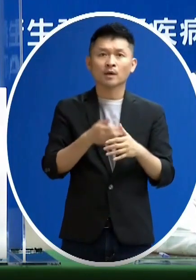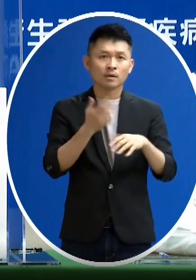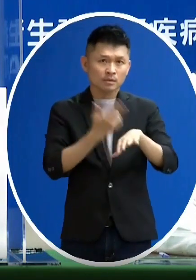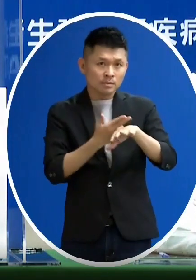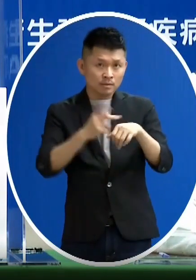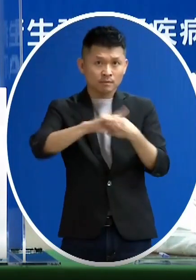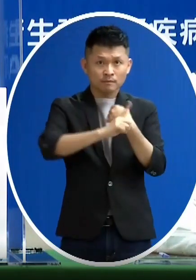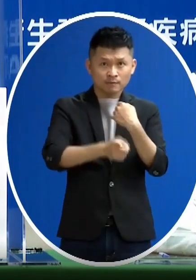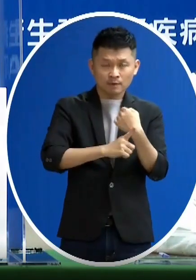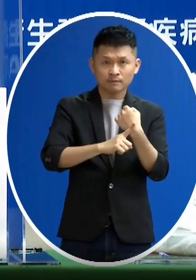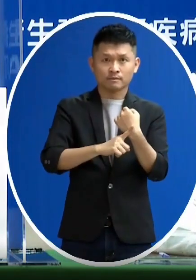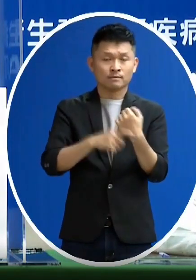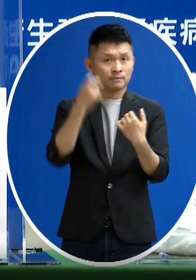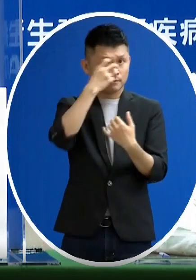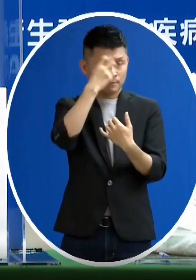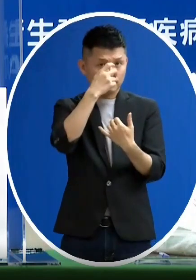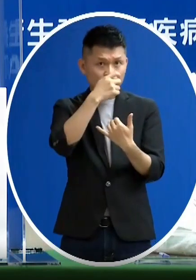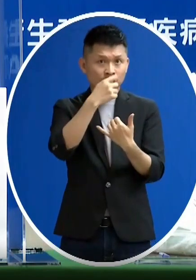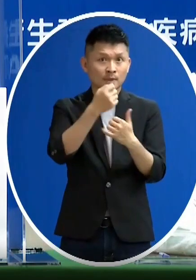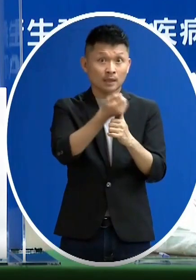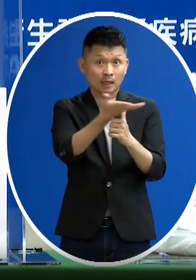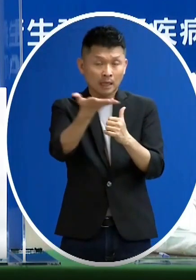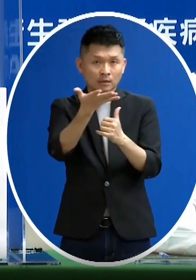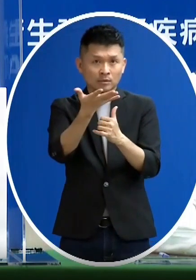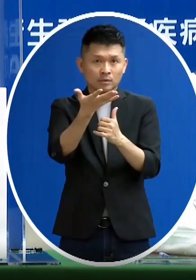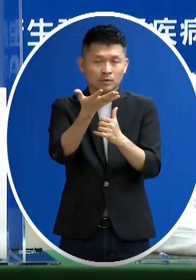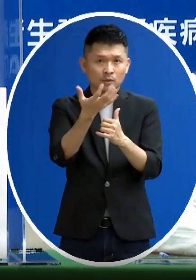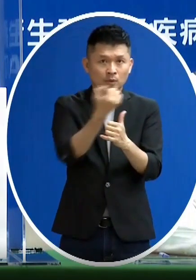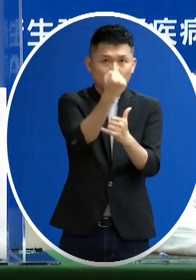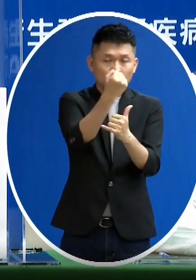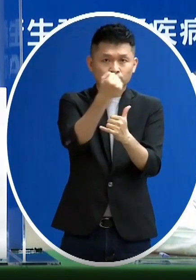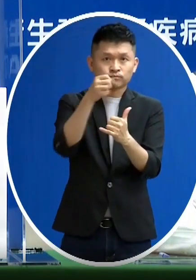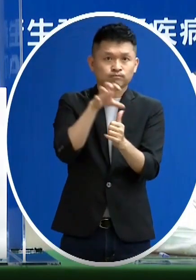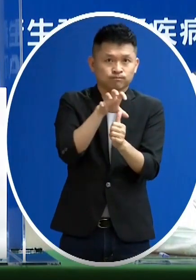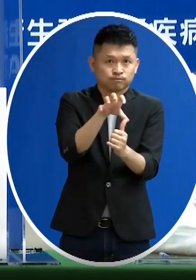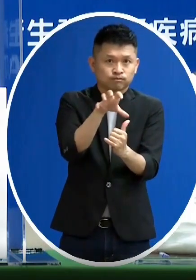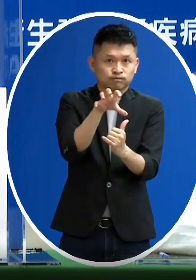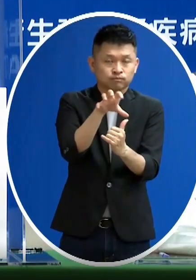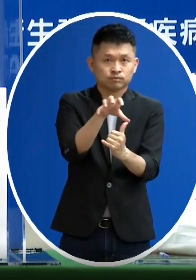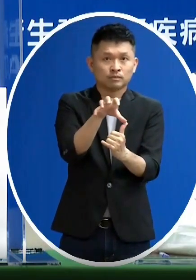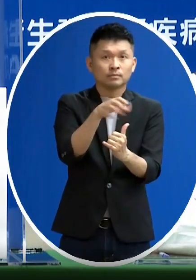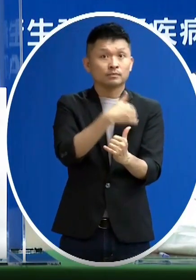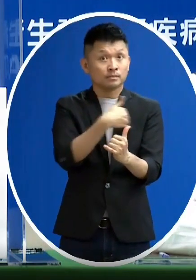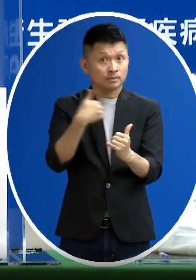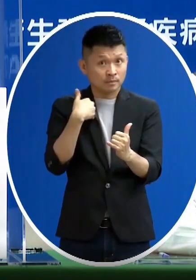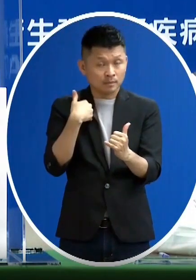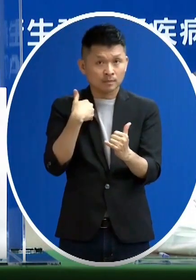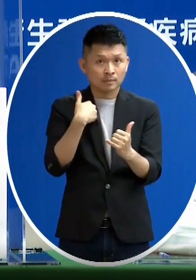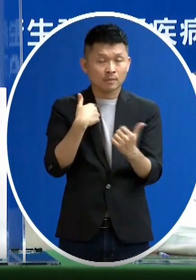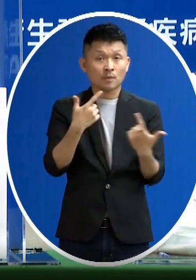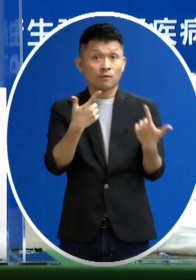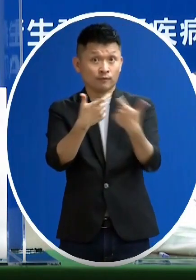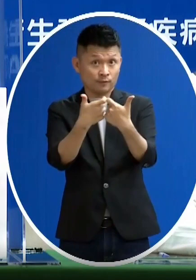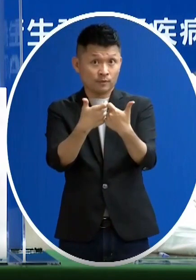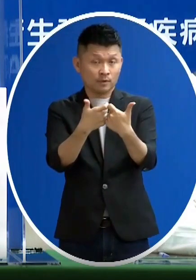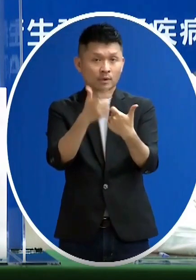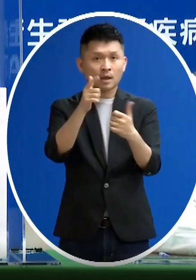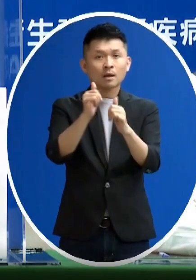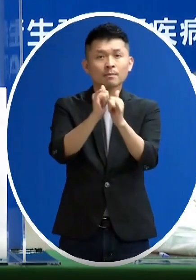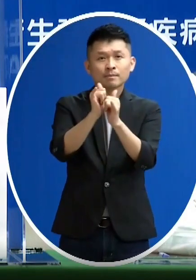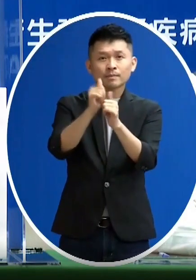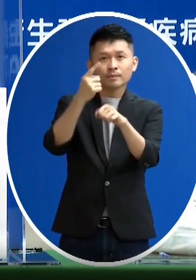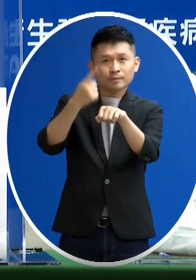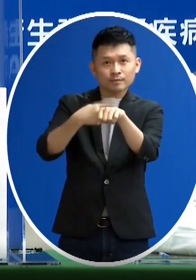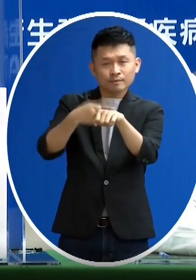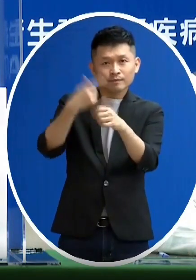式，在感控的原则，可以被实行的情况下，那是不是能够更符合一些民俗的方